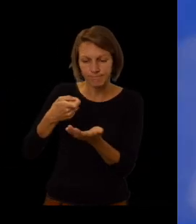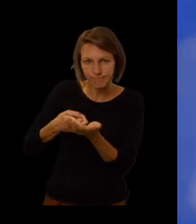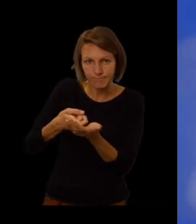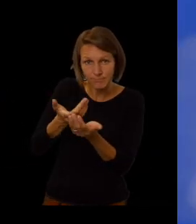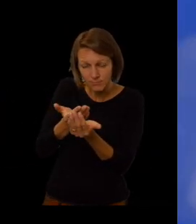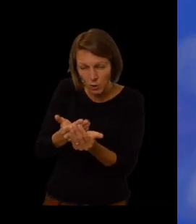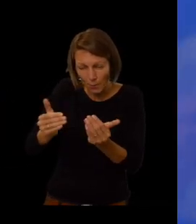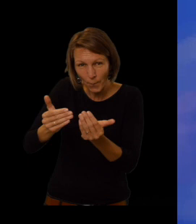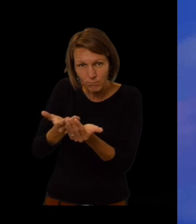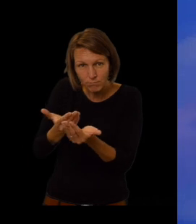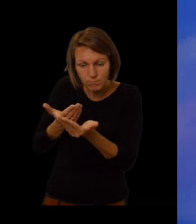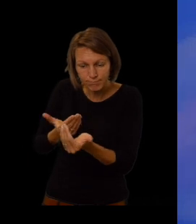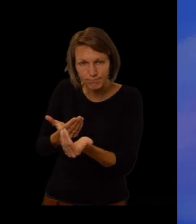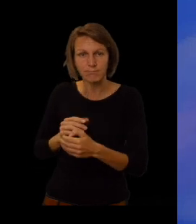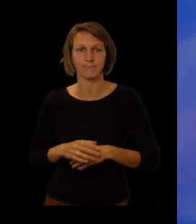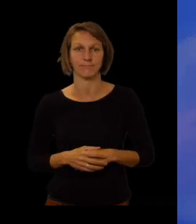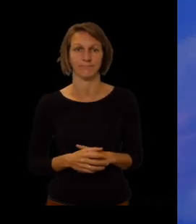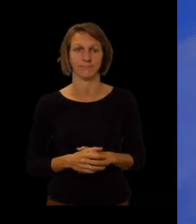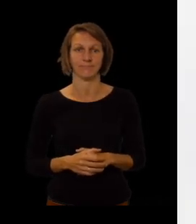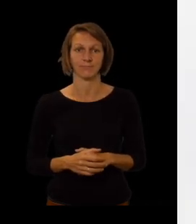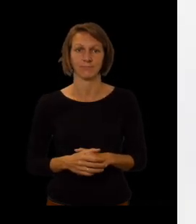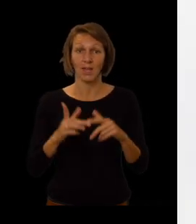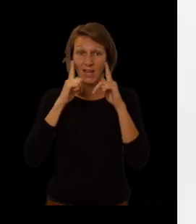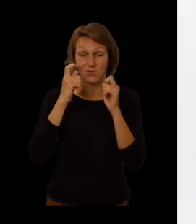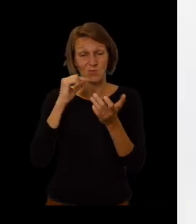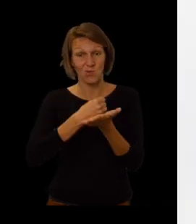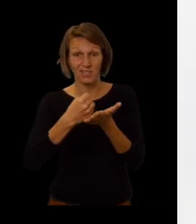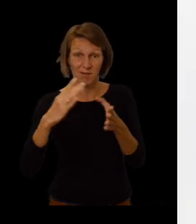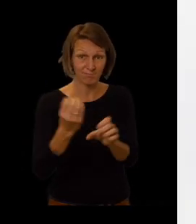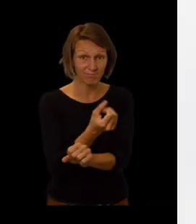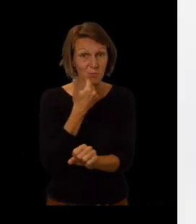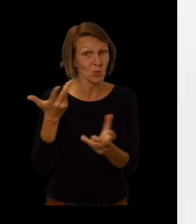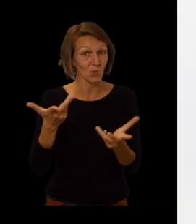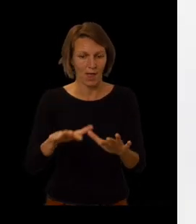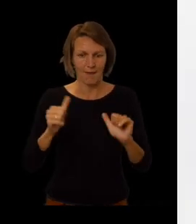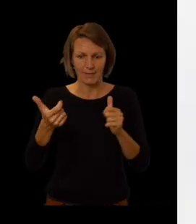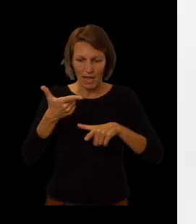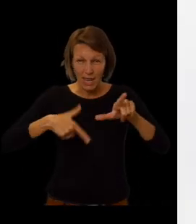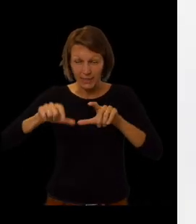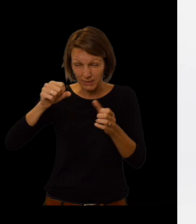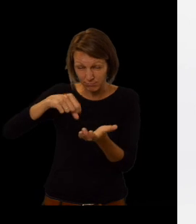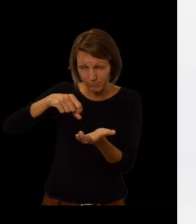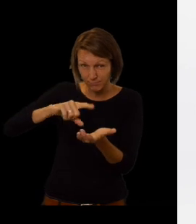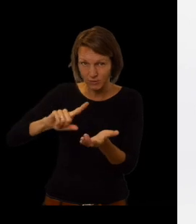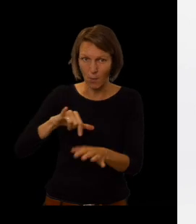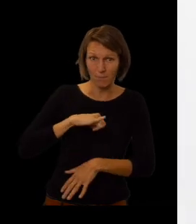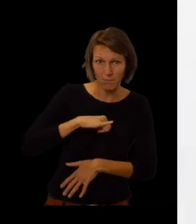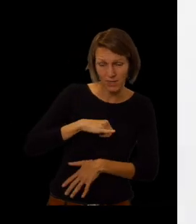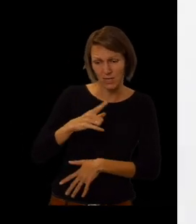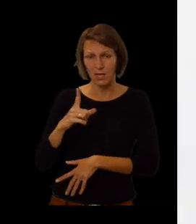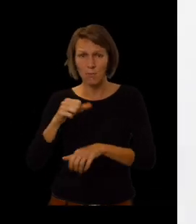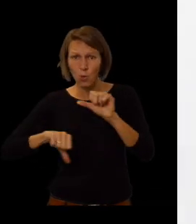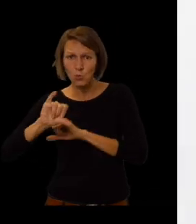Comme ceci. Tapotez au milieu pour faire un creux. Attention, pour que le test soit réussi, aucun contact avec un liquide.